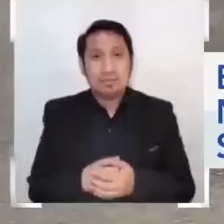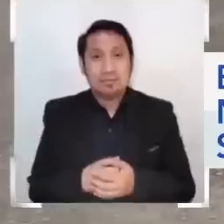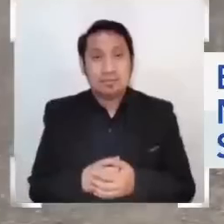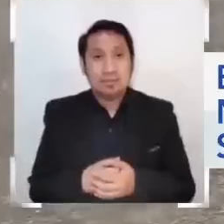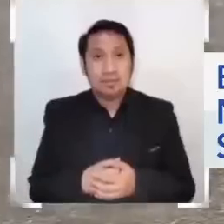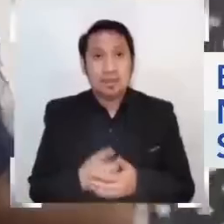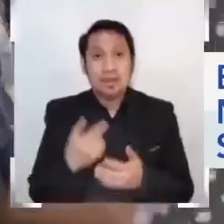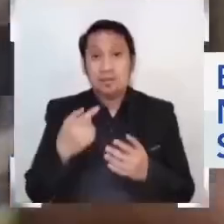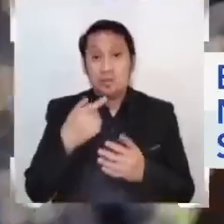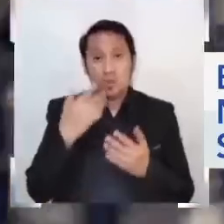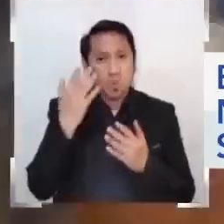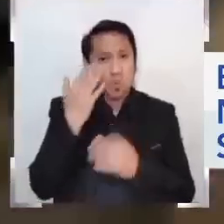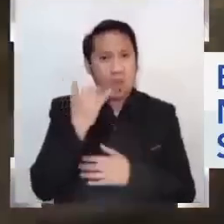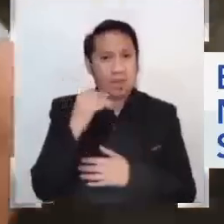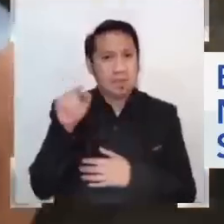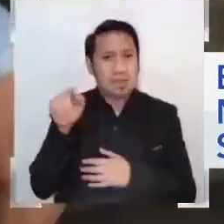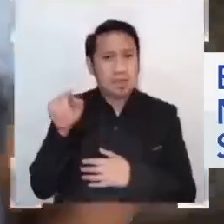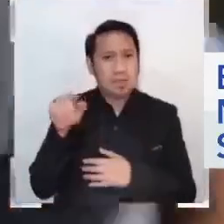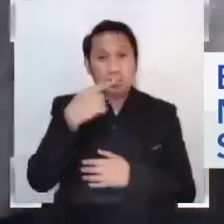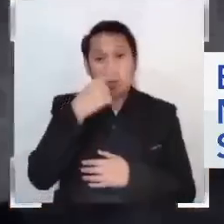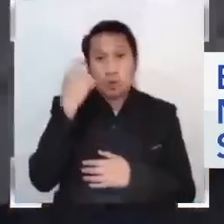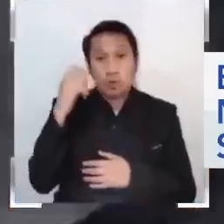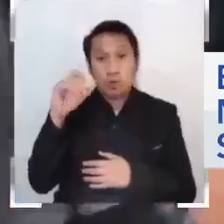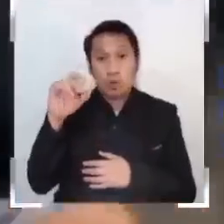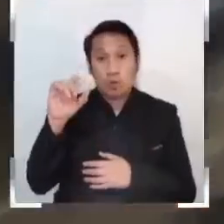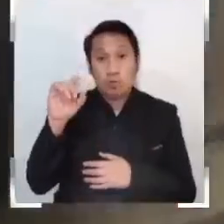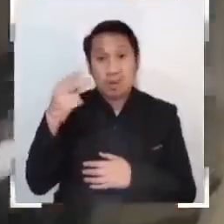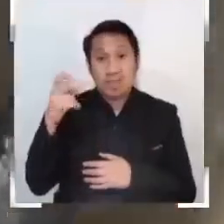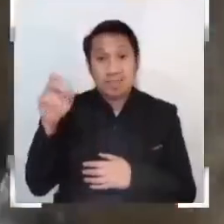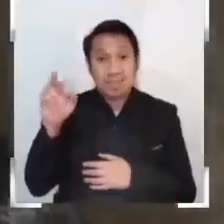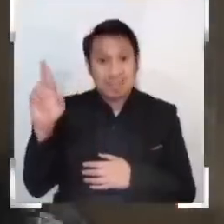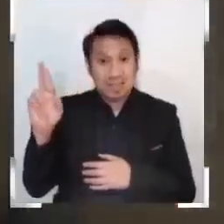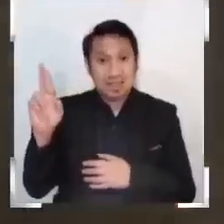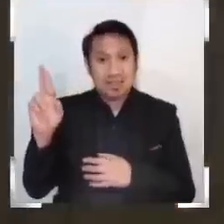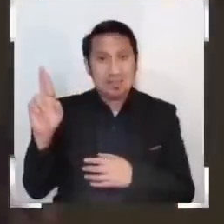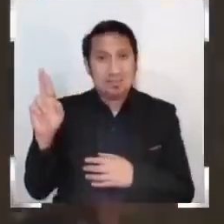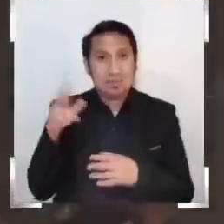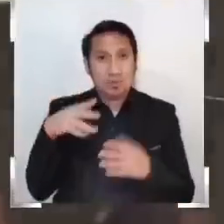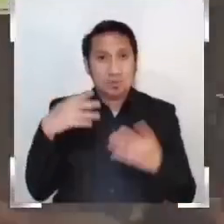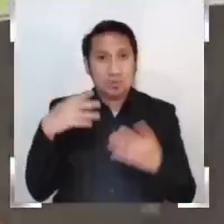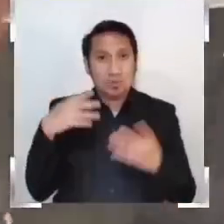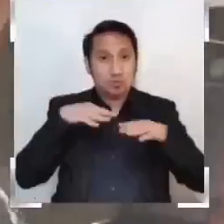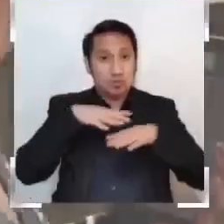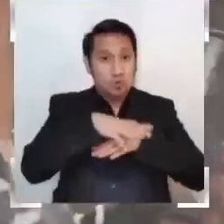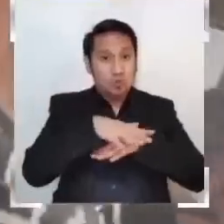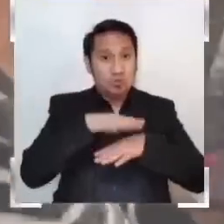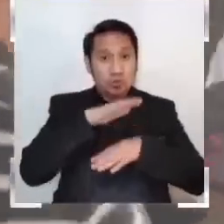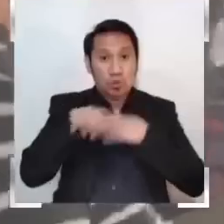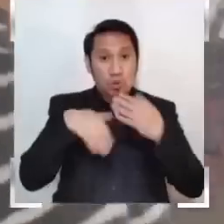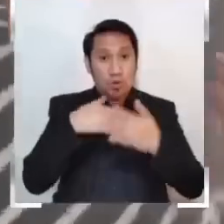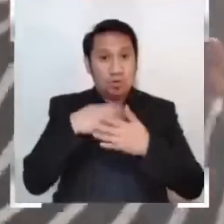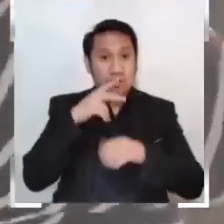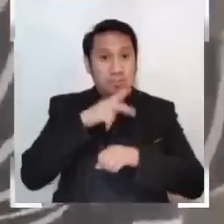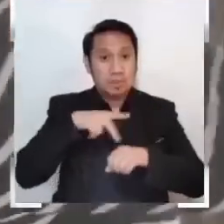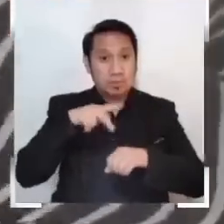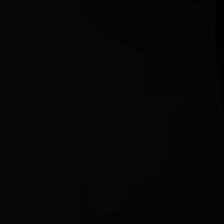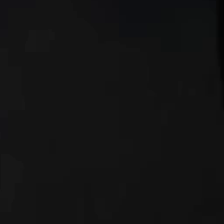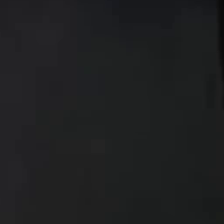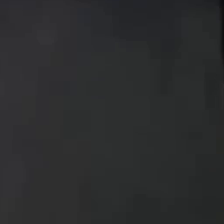at shear line ang mga nagpapaulan sa iba't ibang bahagi ng bansa. Ivan Merina, GMA